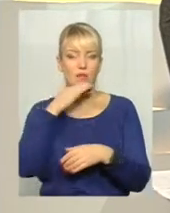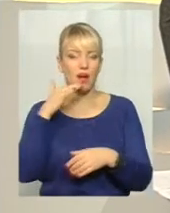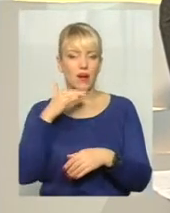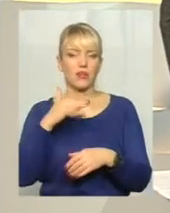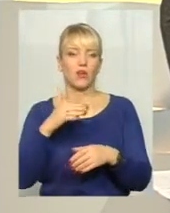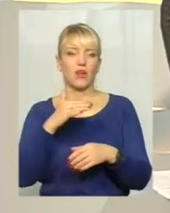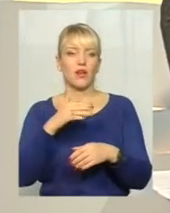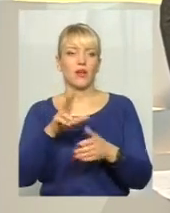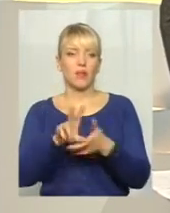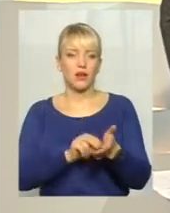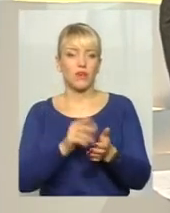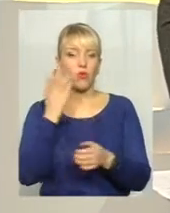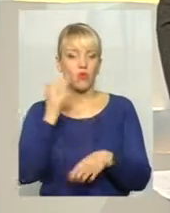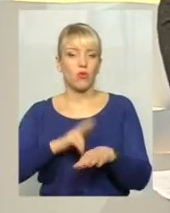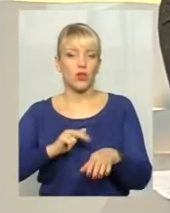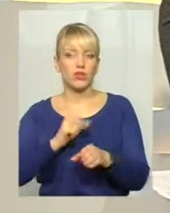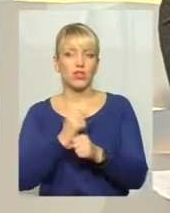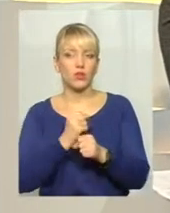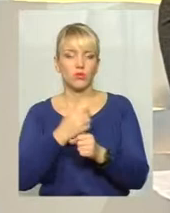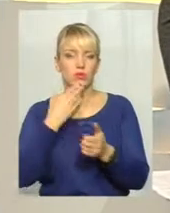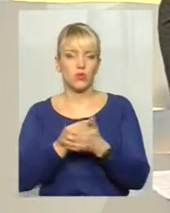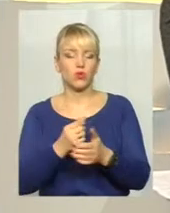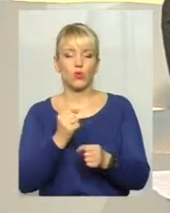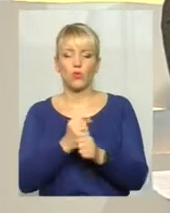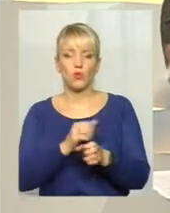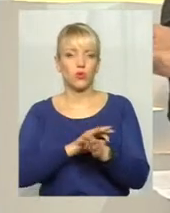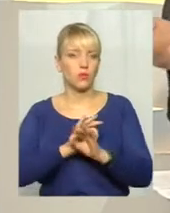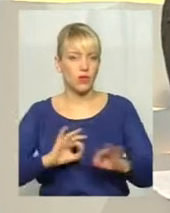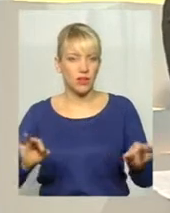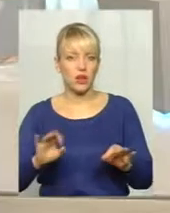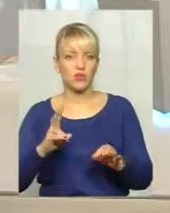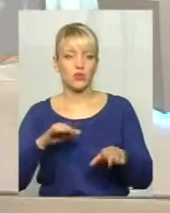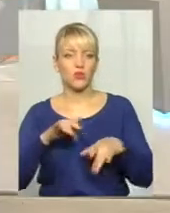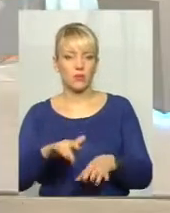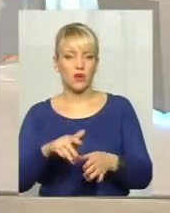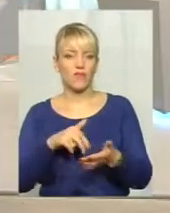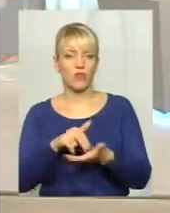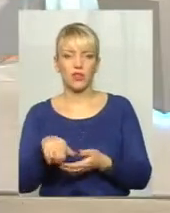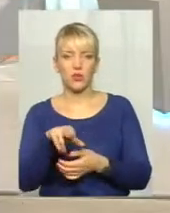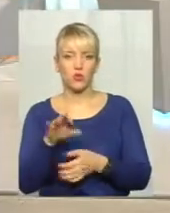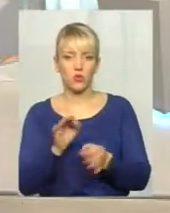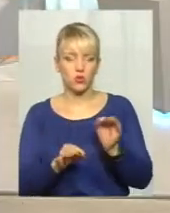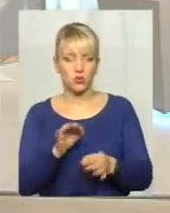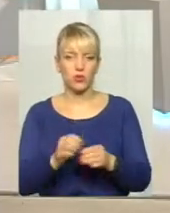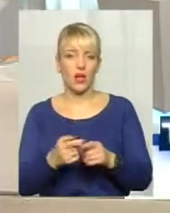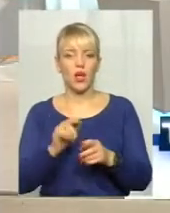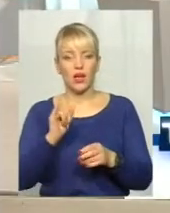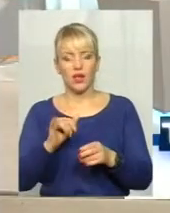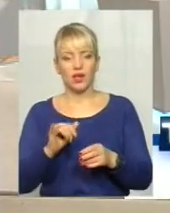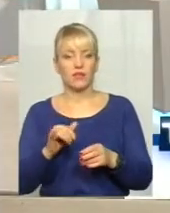дійсно робить класну роботу свою, але справа доходить до суду, а вже далі, так би мовити, діла техніки, і всі кажуть, що поліція